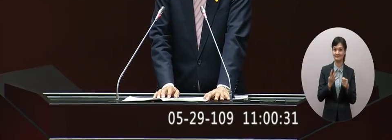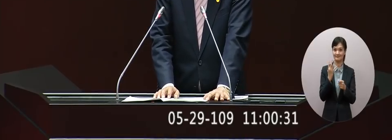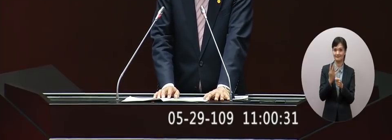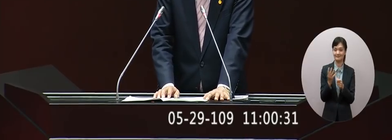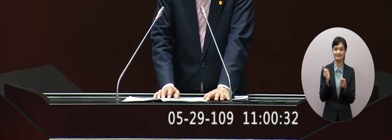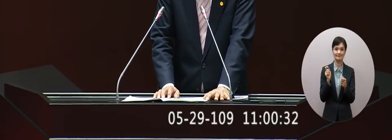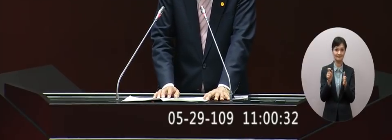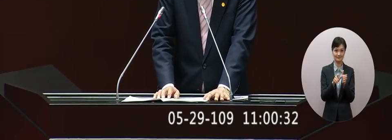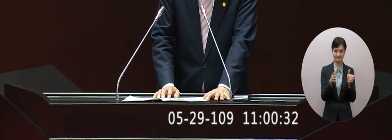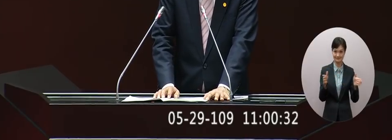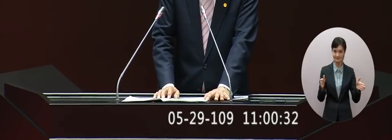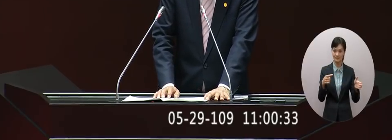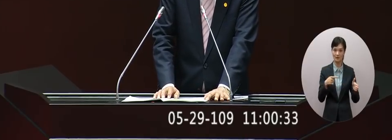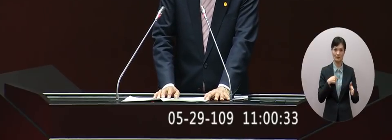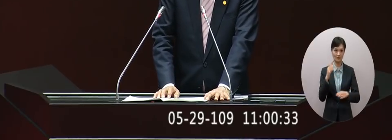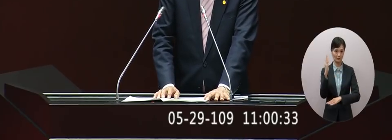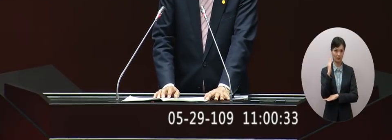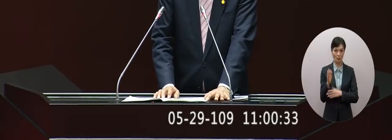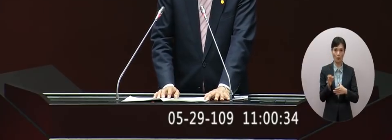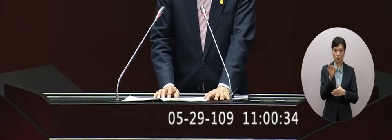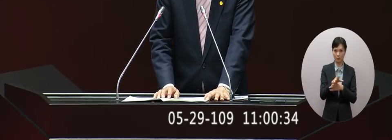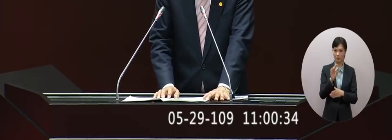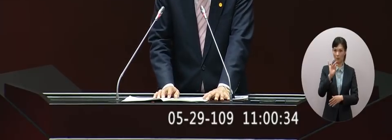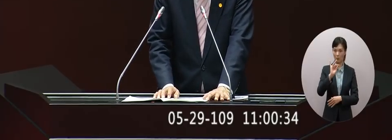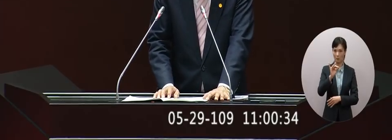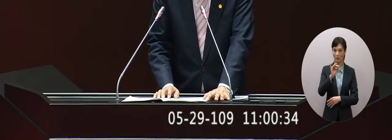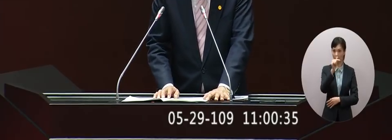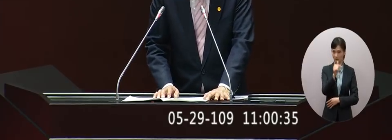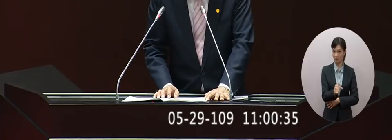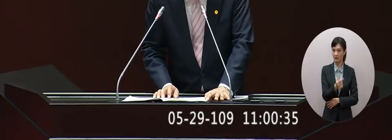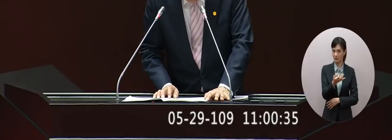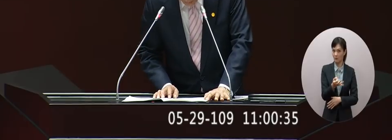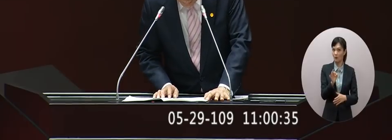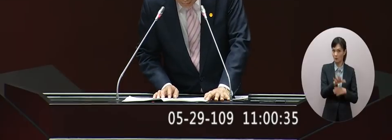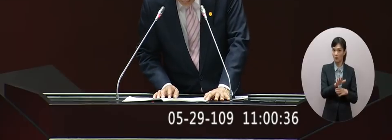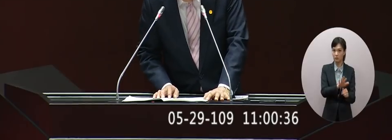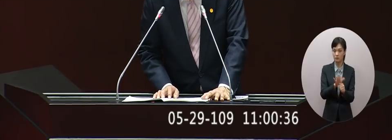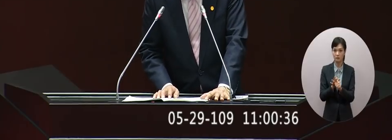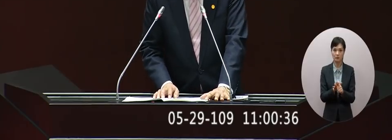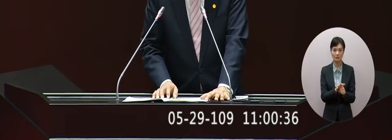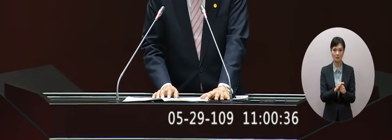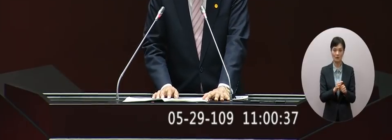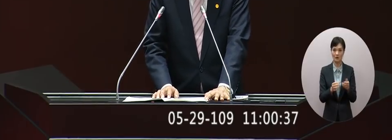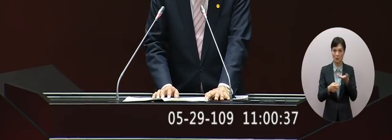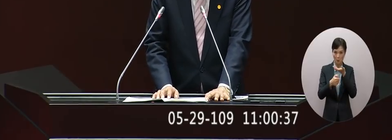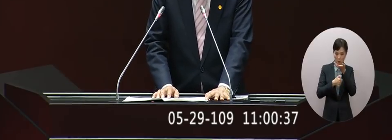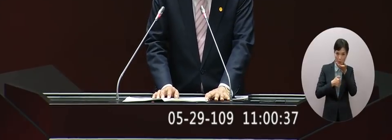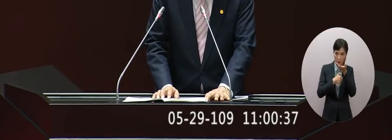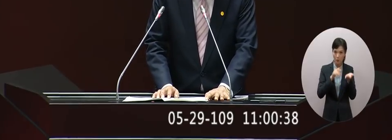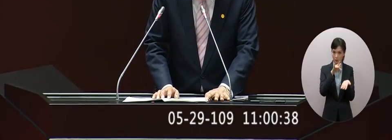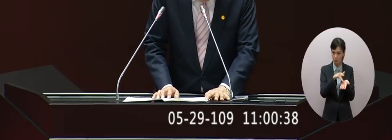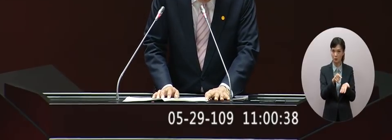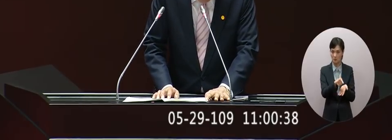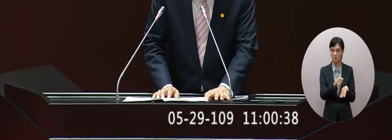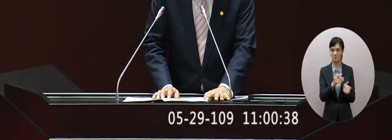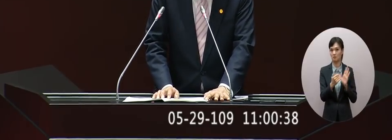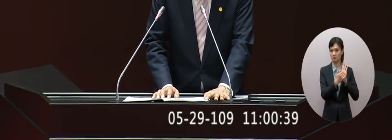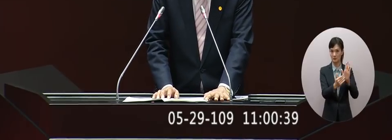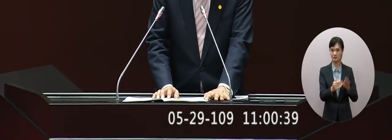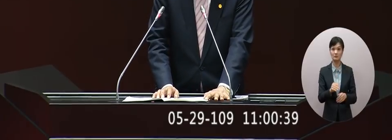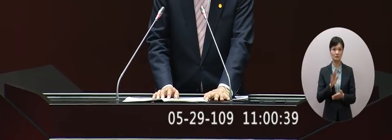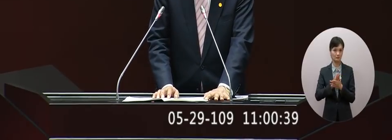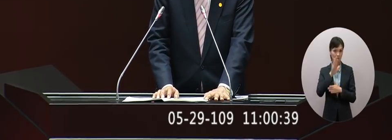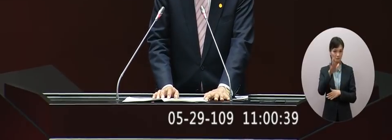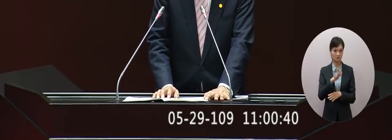府投入近100亿元的经费，防堵毒品的危害。未来我们绝不放